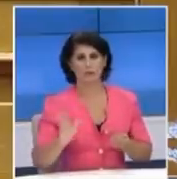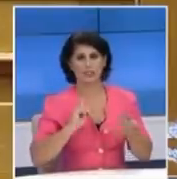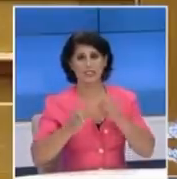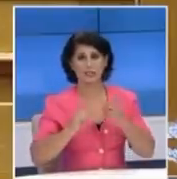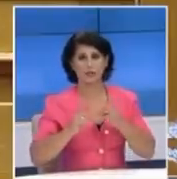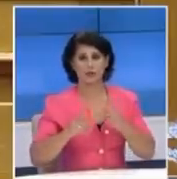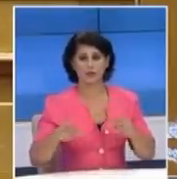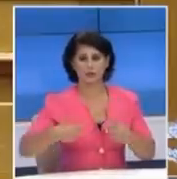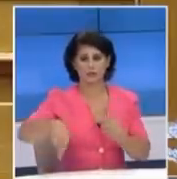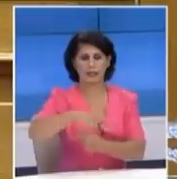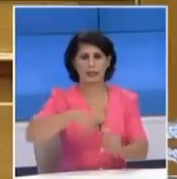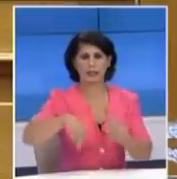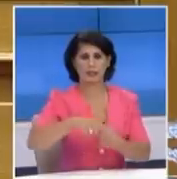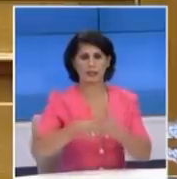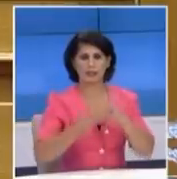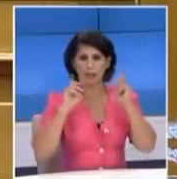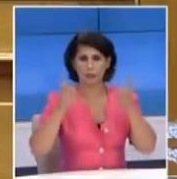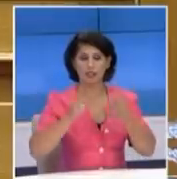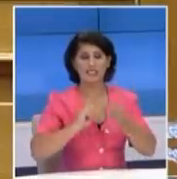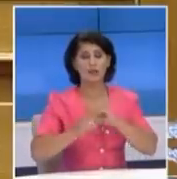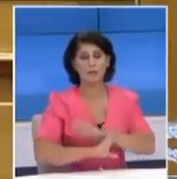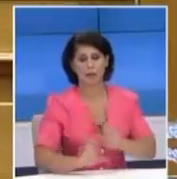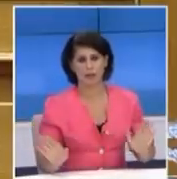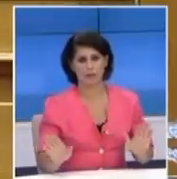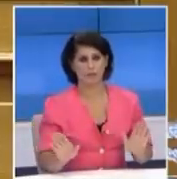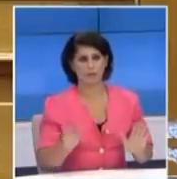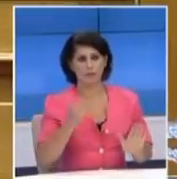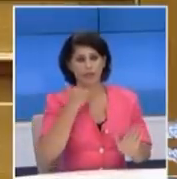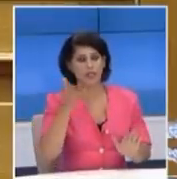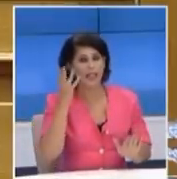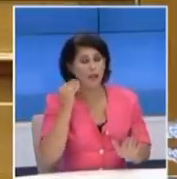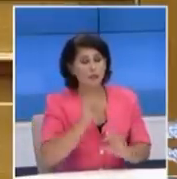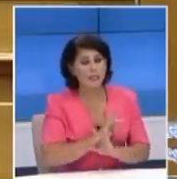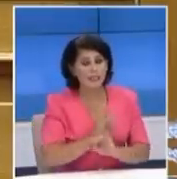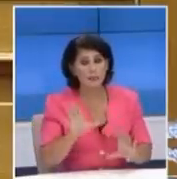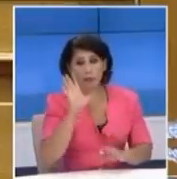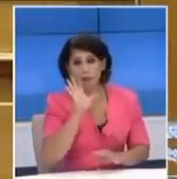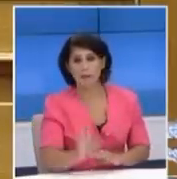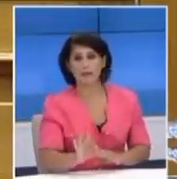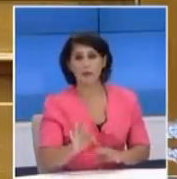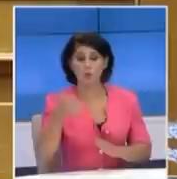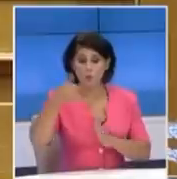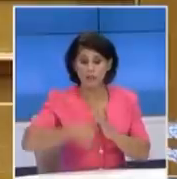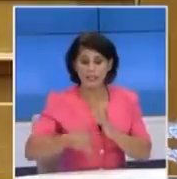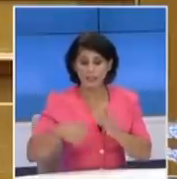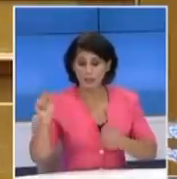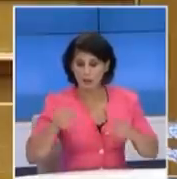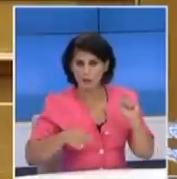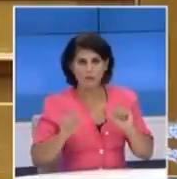συμφωνήσει όλοι μαζί σας με την Δημοκρατία. Είναι συμφωνημένη η ιστορία. Δεν άκουσα τίποτα πραγματικό περί ουσιαστικής